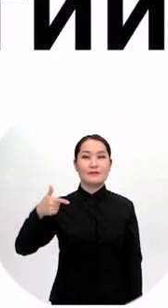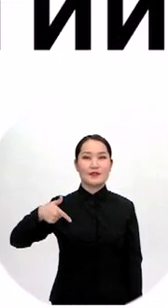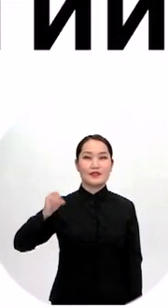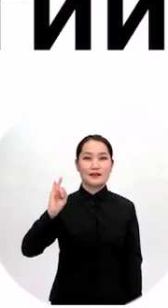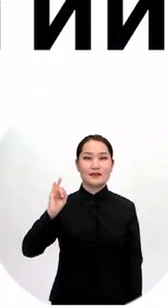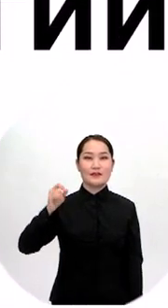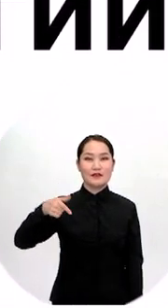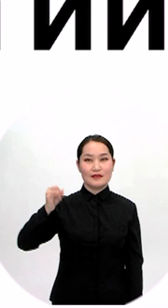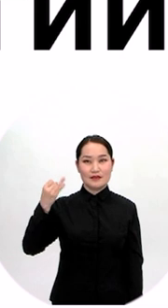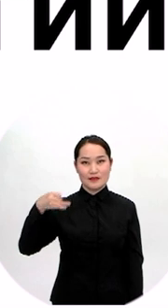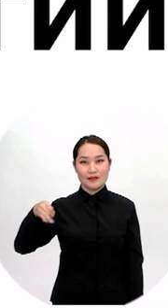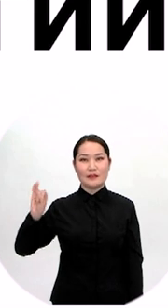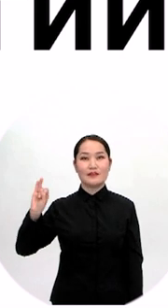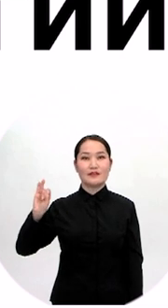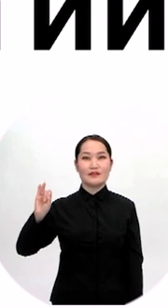Ки. Ки.